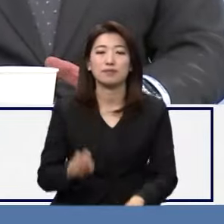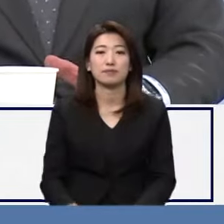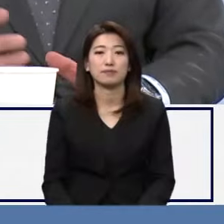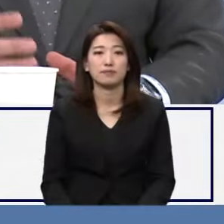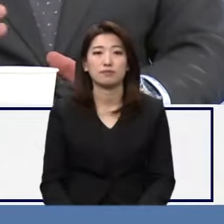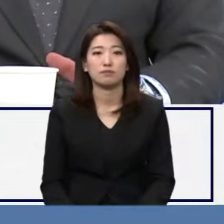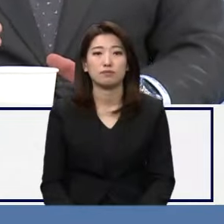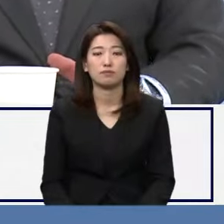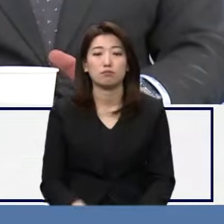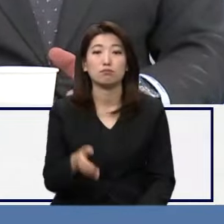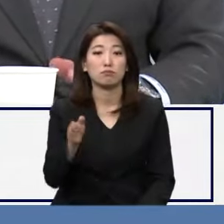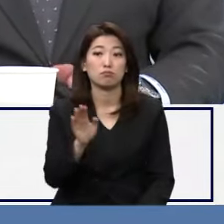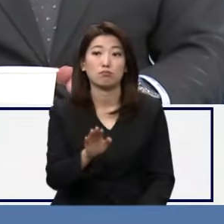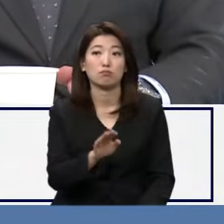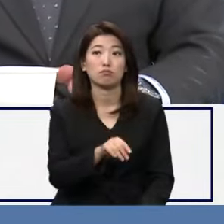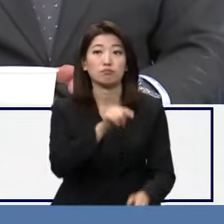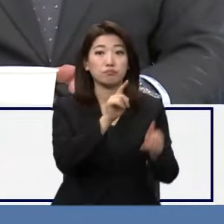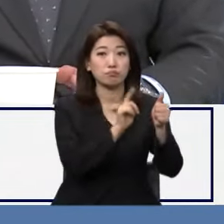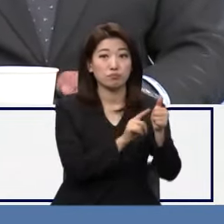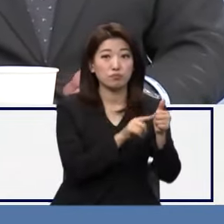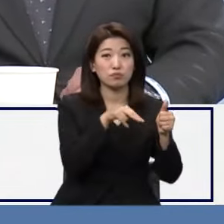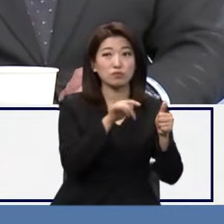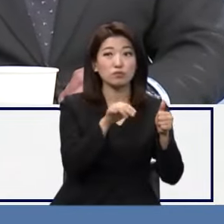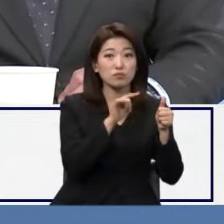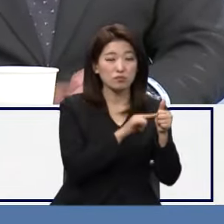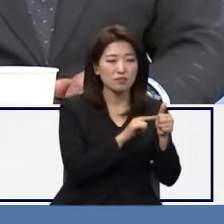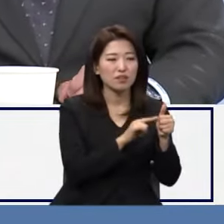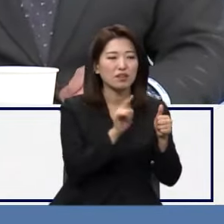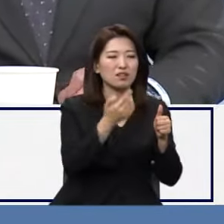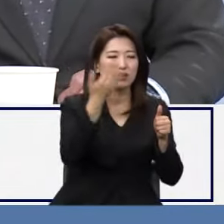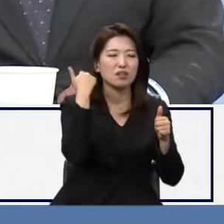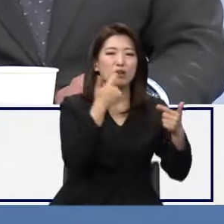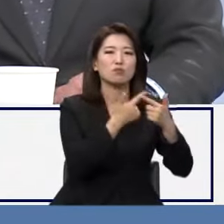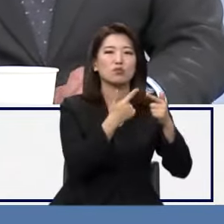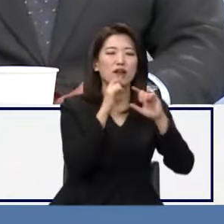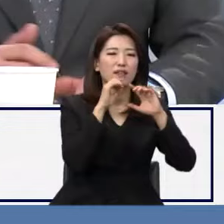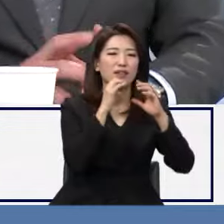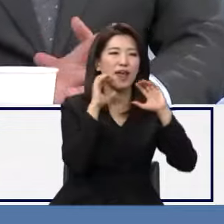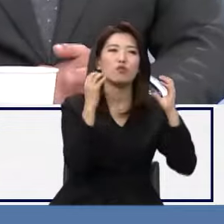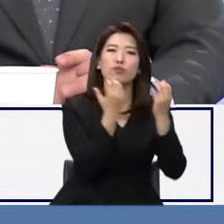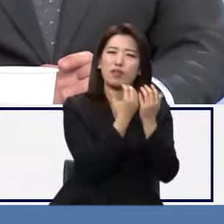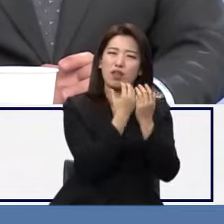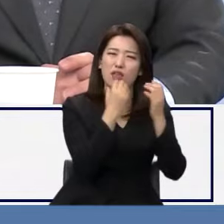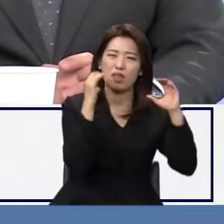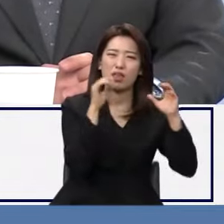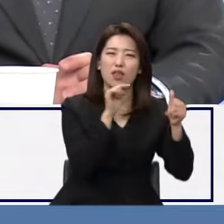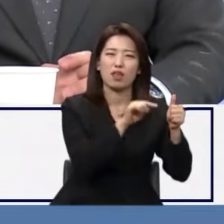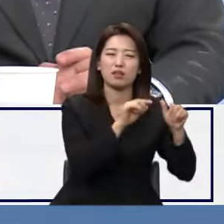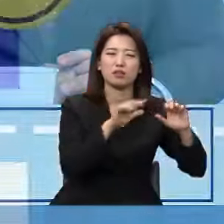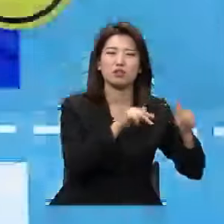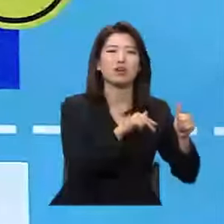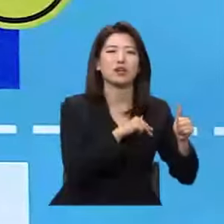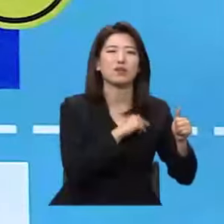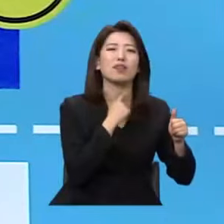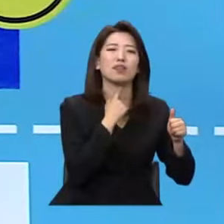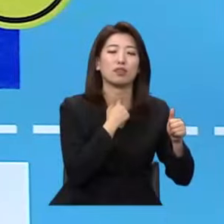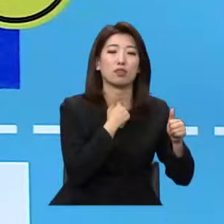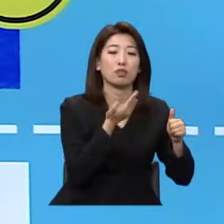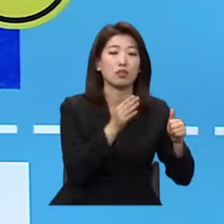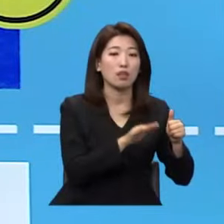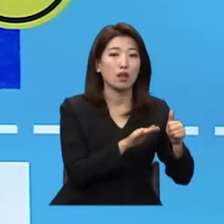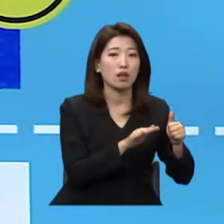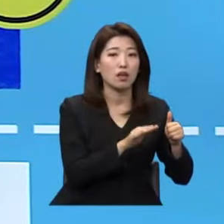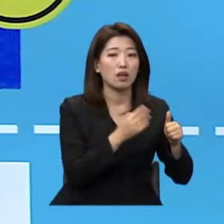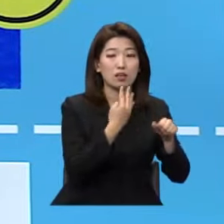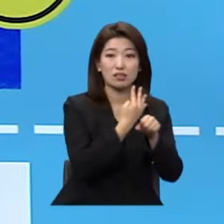그쪽에서 국회원 했는데 지난번에도 당의 요구에 따라 지역구를 옮겼어요 이번에 또 옮기는 겁니다 물론 이제 지역구 옮기는 것이 능사냐 그다음에 그게